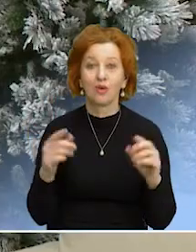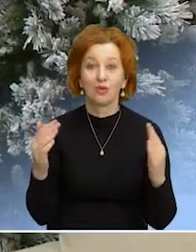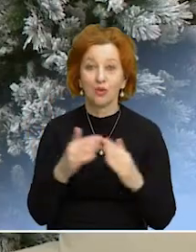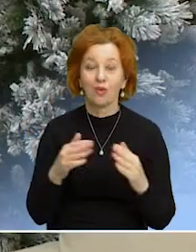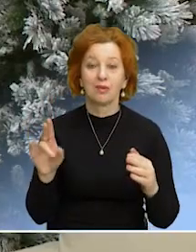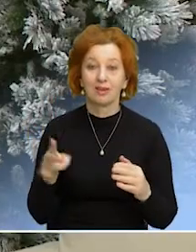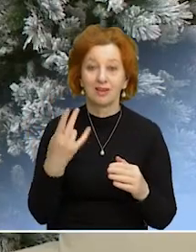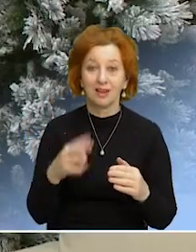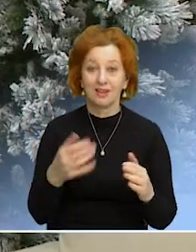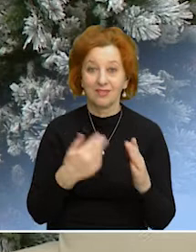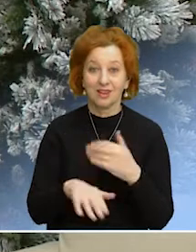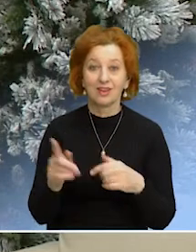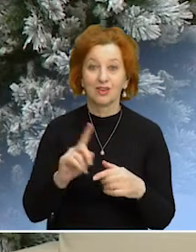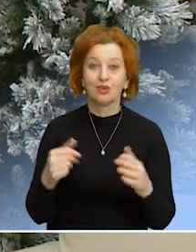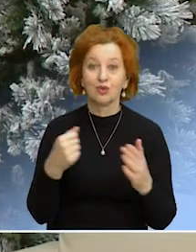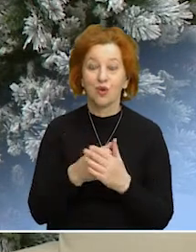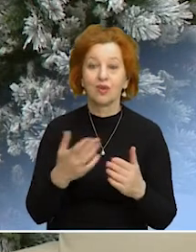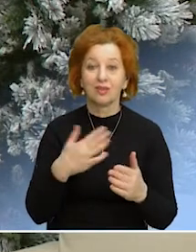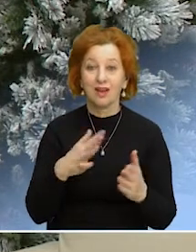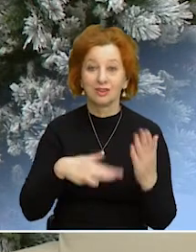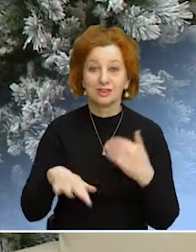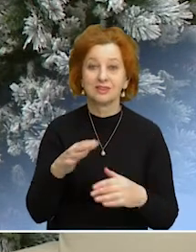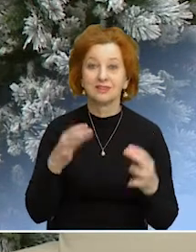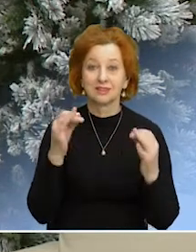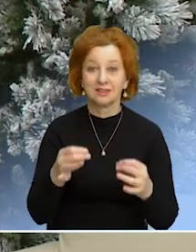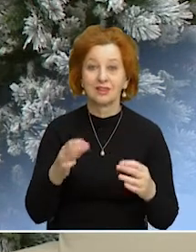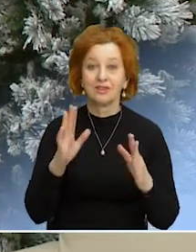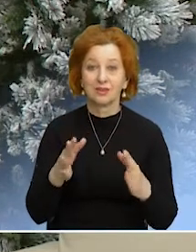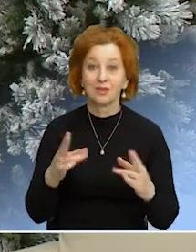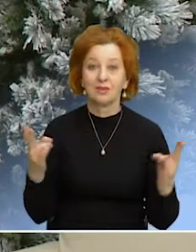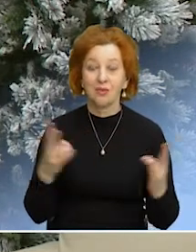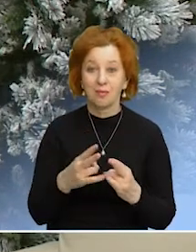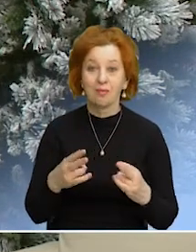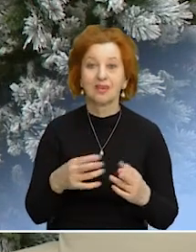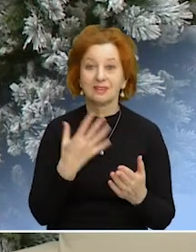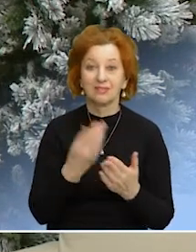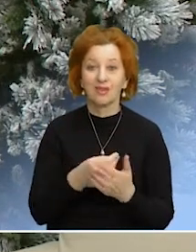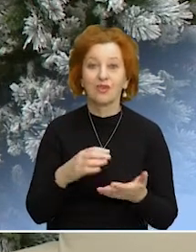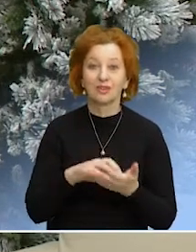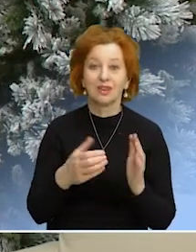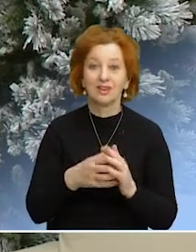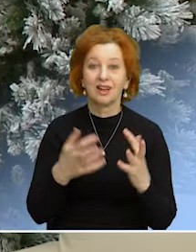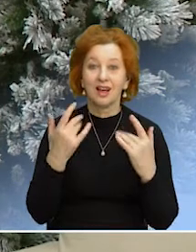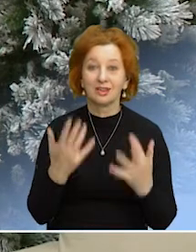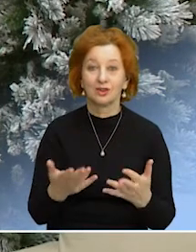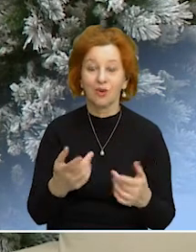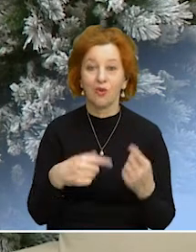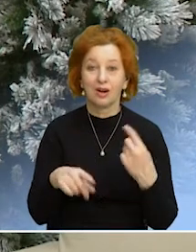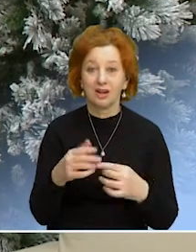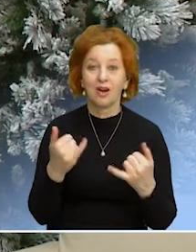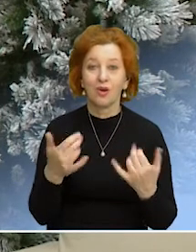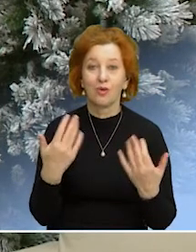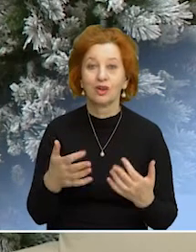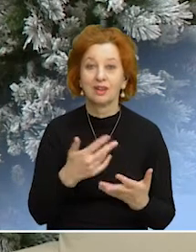дома, наверное, выходить не надо, а вот для того, чтобы добраться до нашей студии или до работы, все-таки придется покинуть свое жилище. Вот насколько нужно